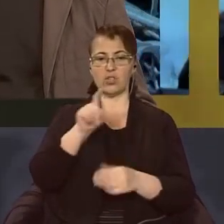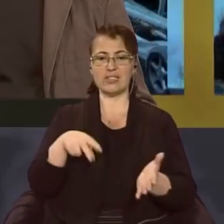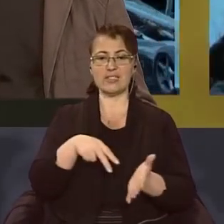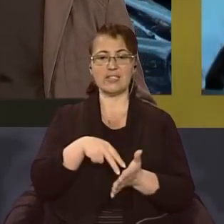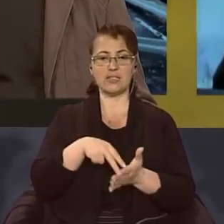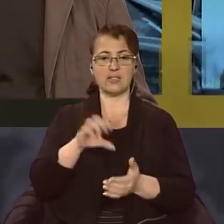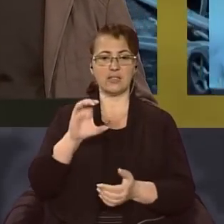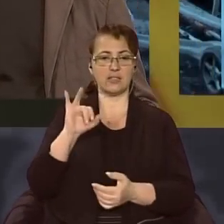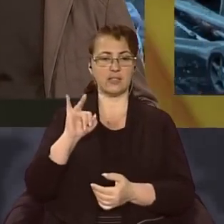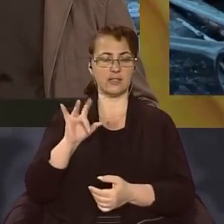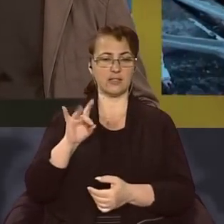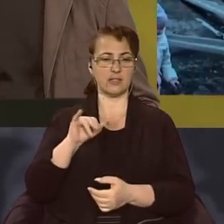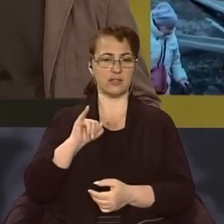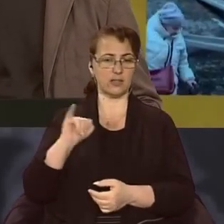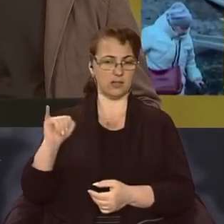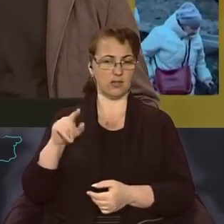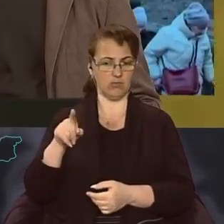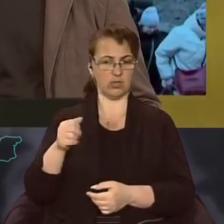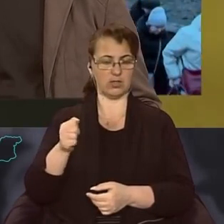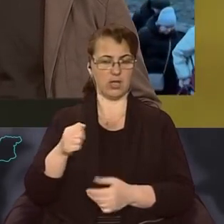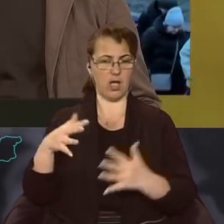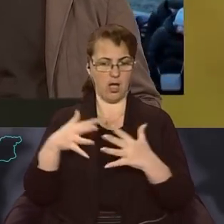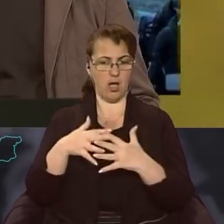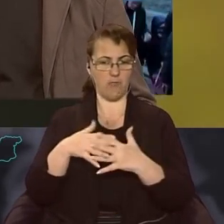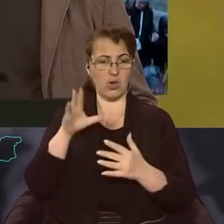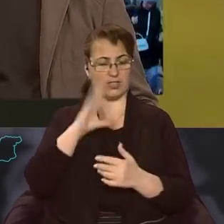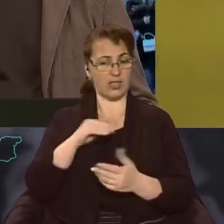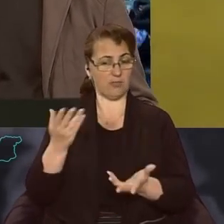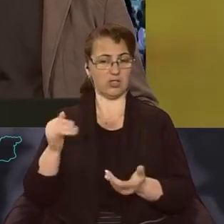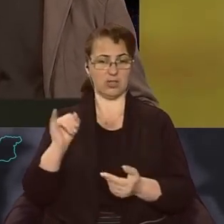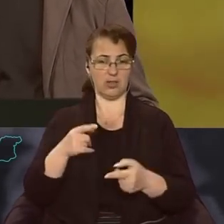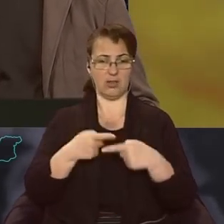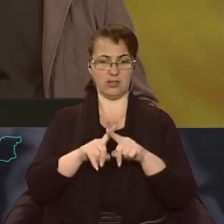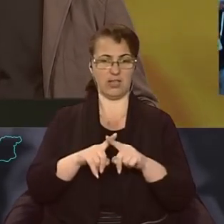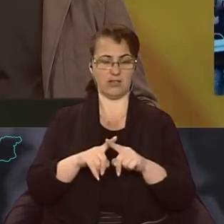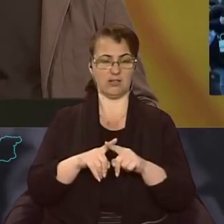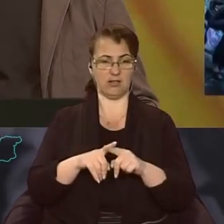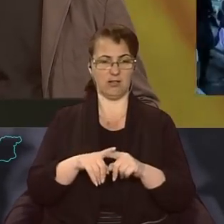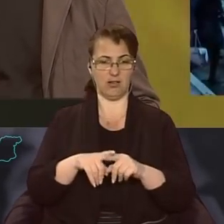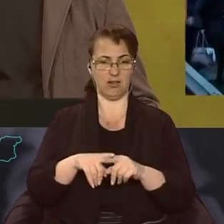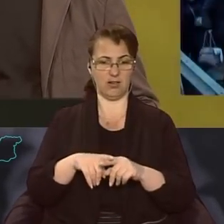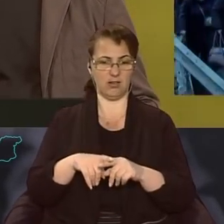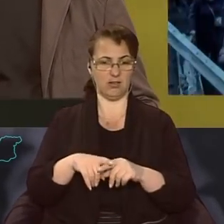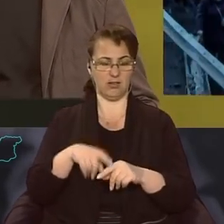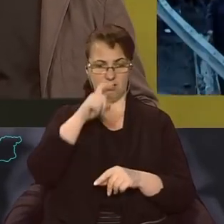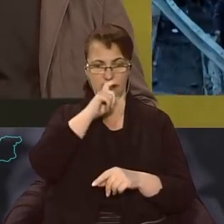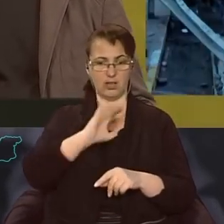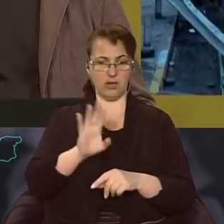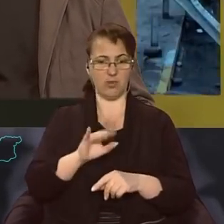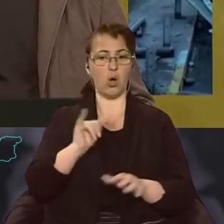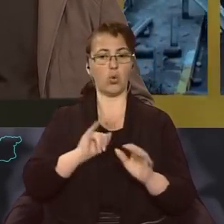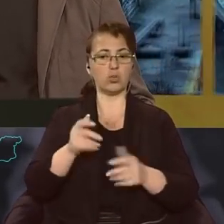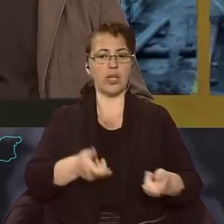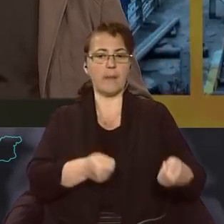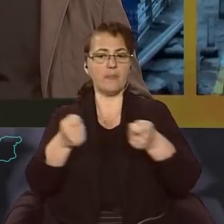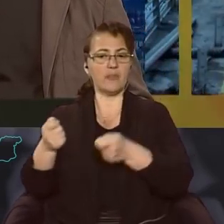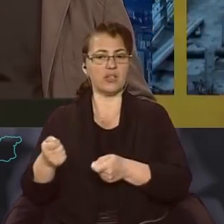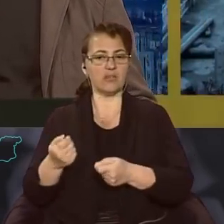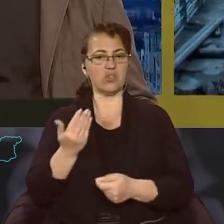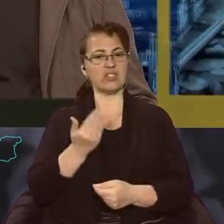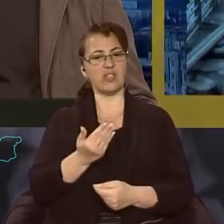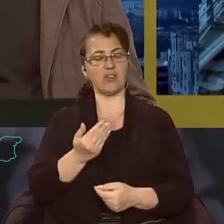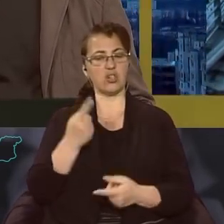ж таки боєздатні, техніка там не консервована була в дії. Куди вони їх передислоковують,